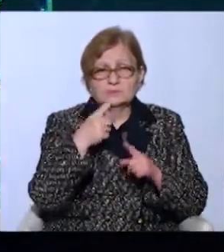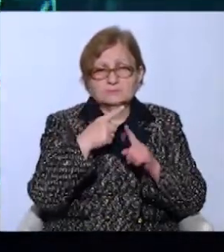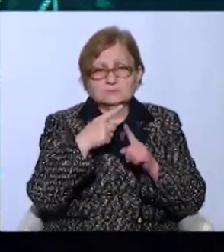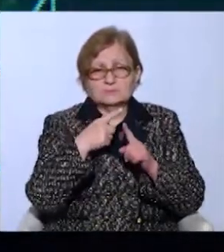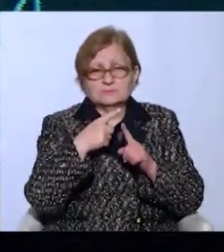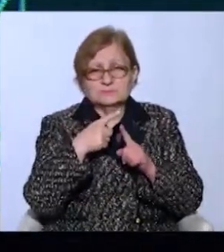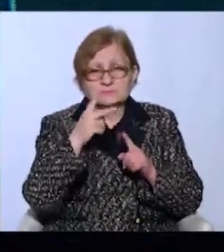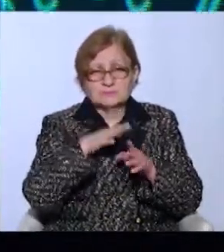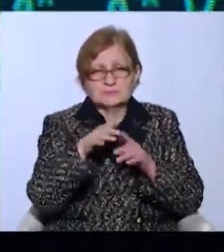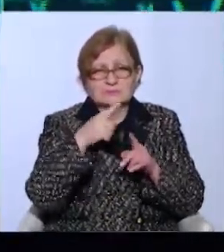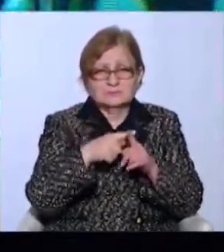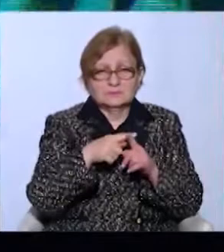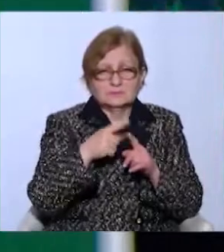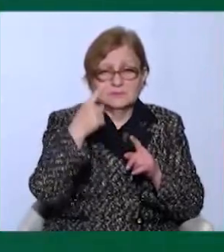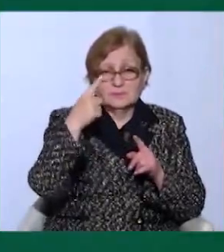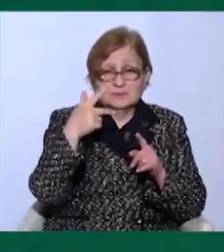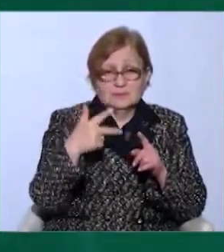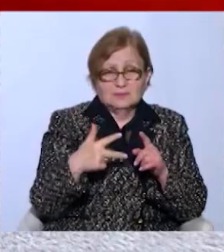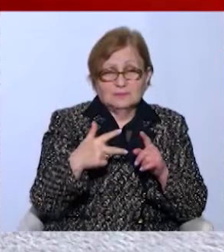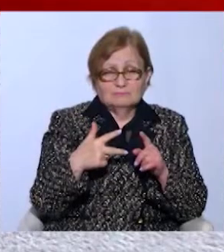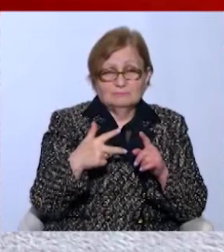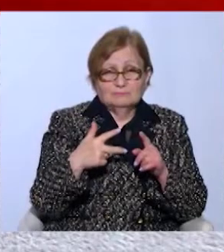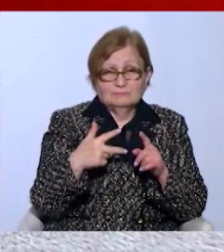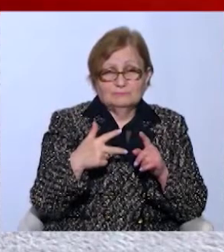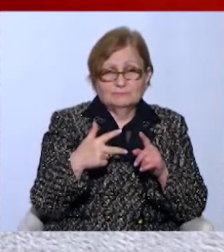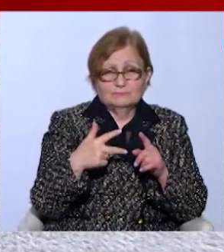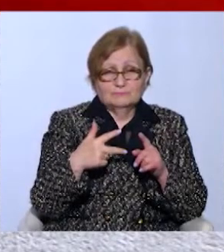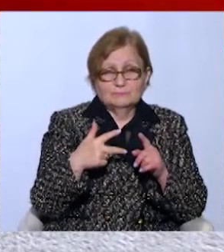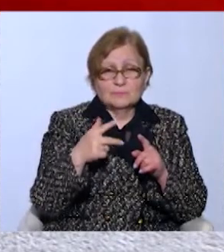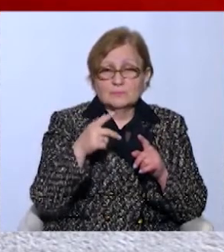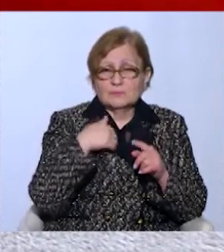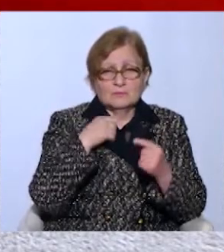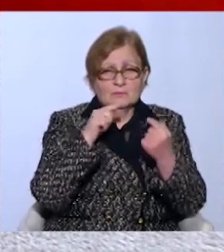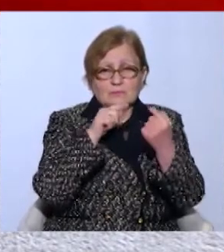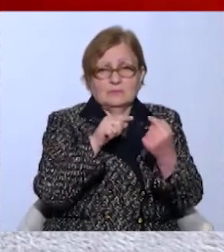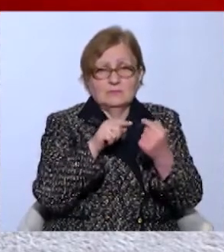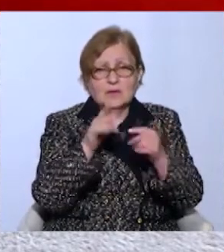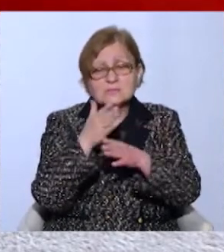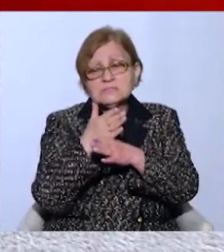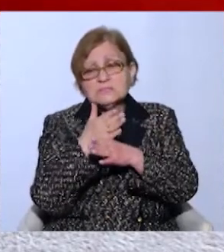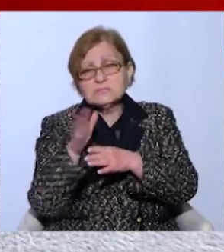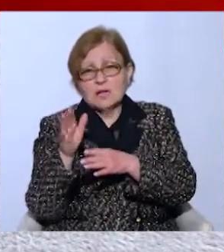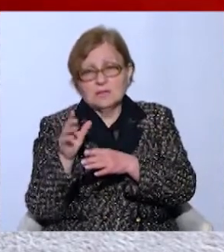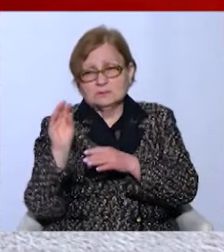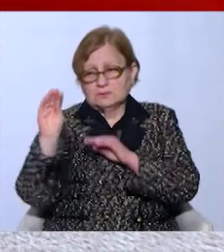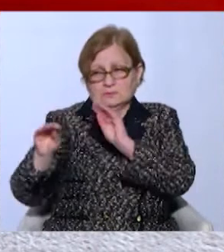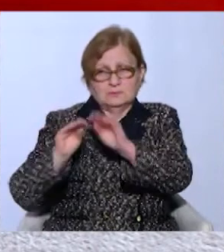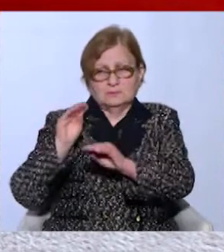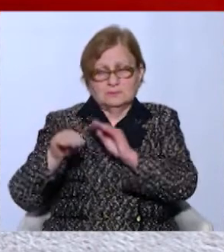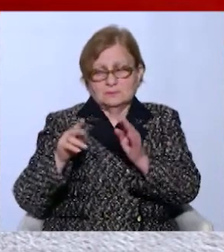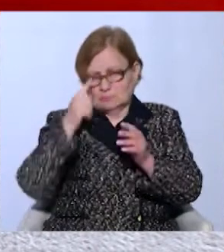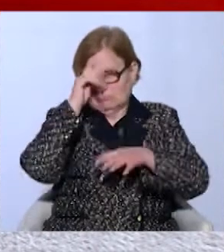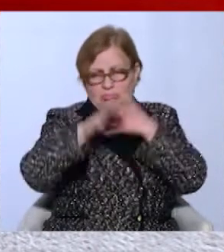და I ert mesame tugnebavt. Me aravar amis cinadgi khome. Tsalki ro gadmoqero ro aragerios, arage